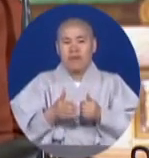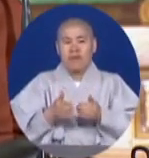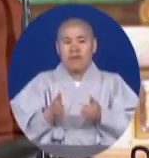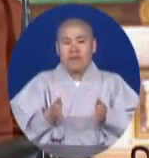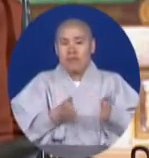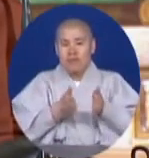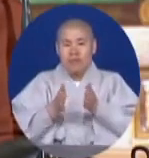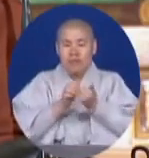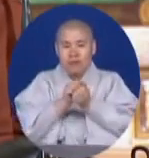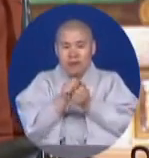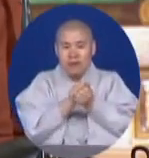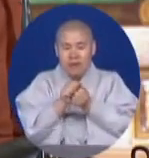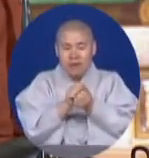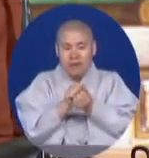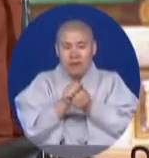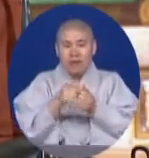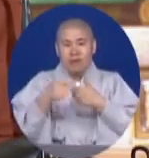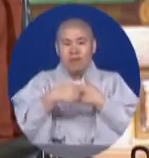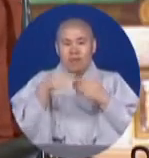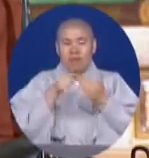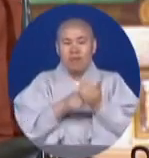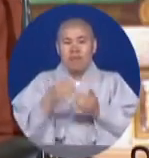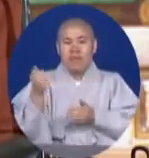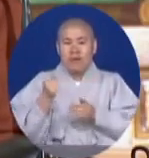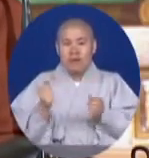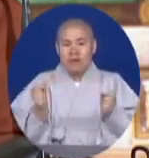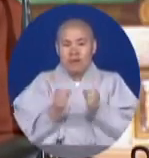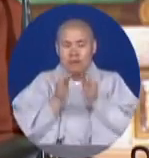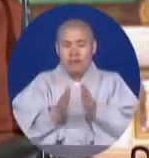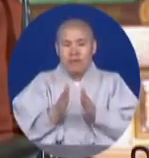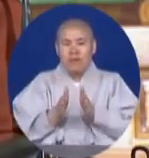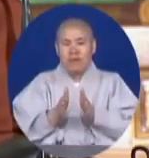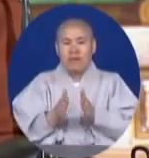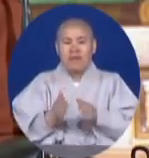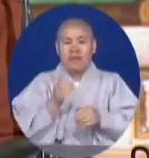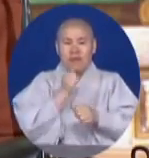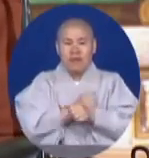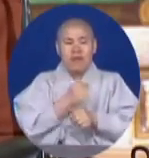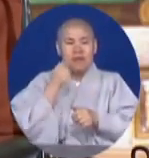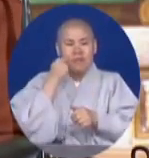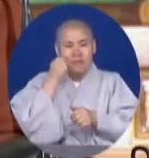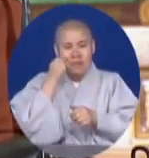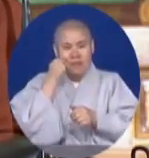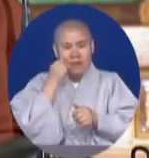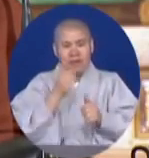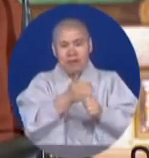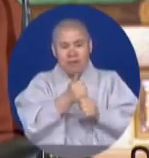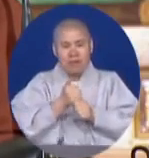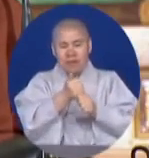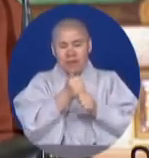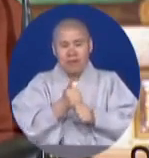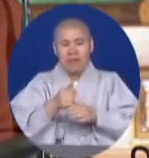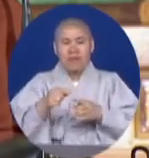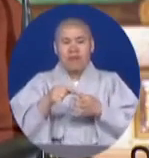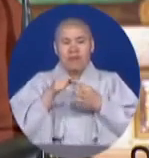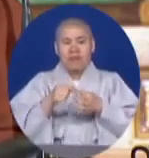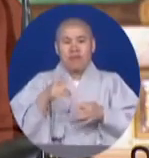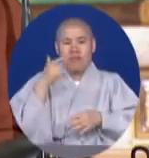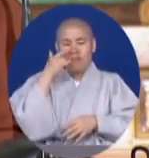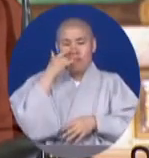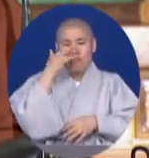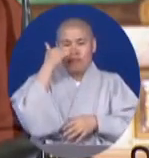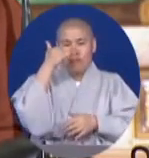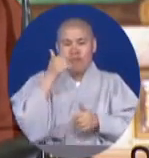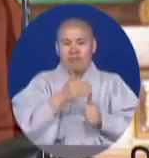순간에 자꾸 못 닦게 끌어당겨요. 제일 먼저 부모가 끌어당깁니다.